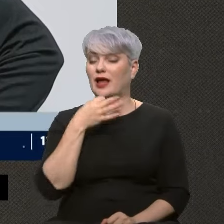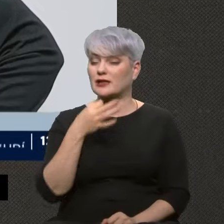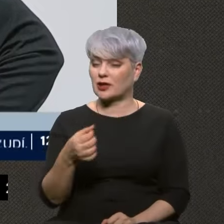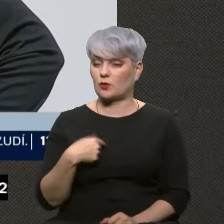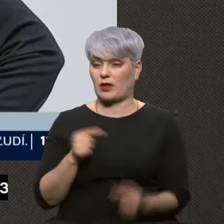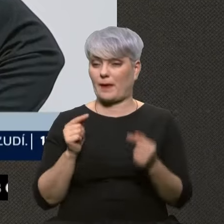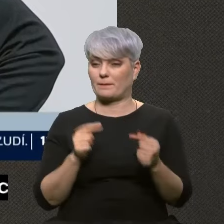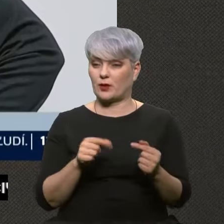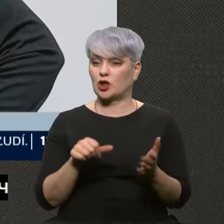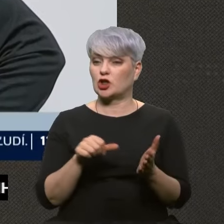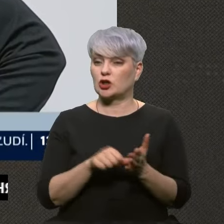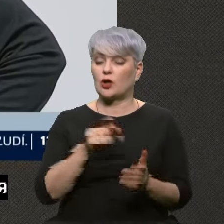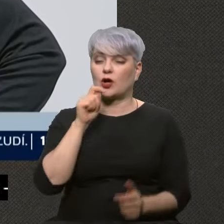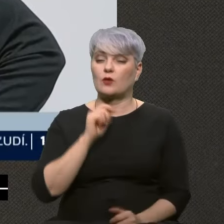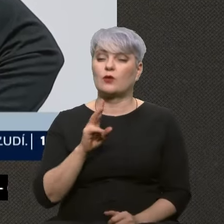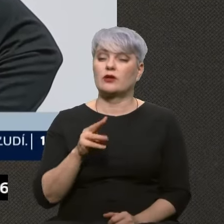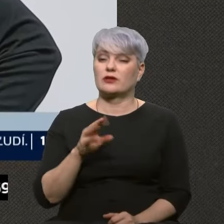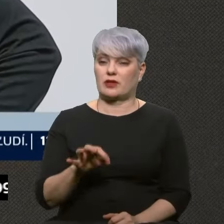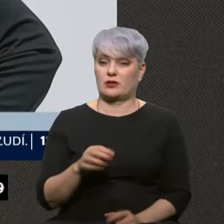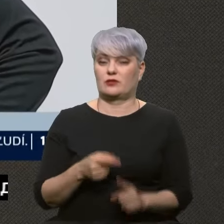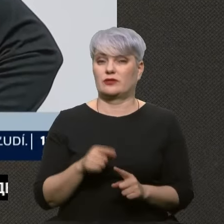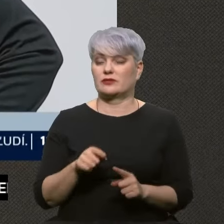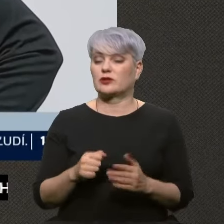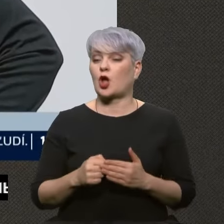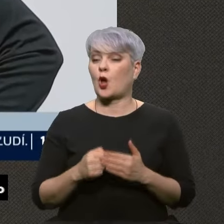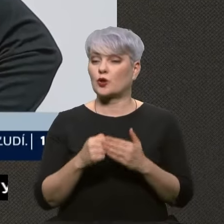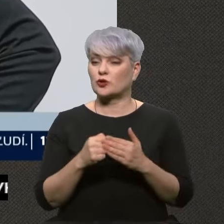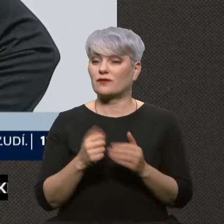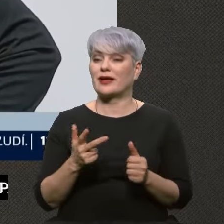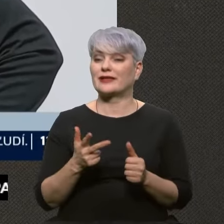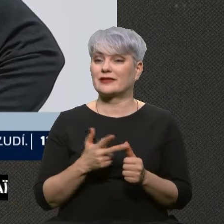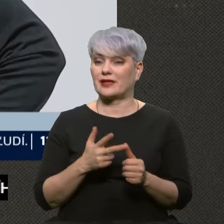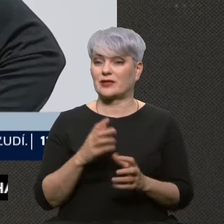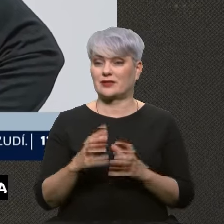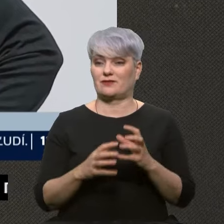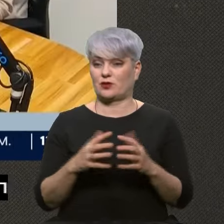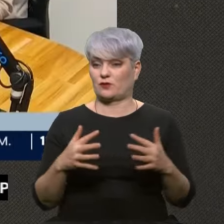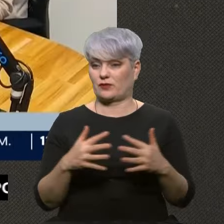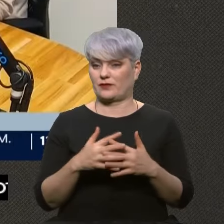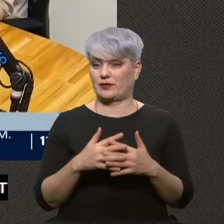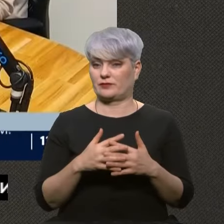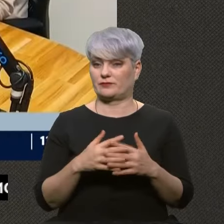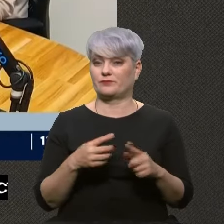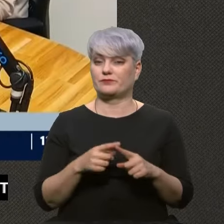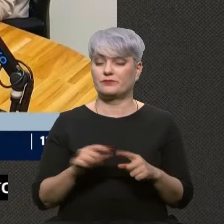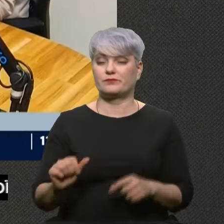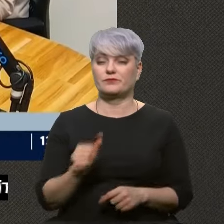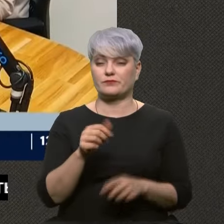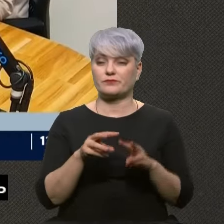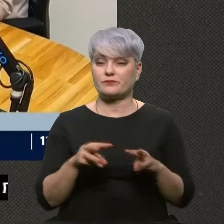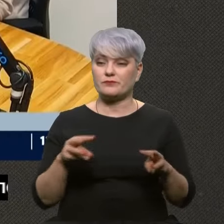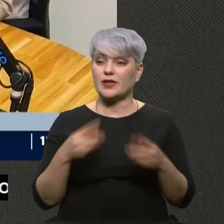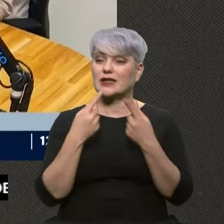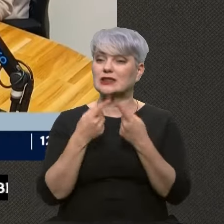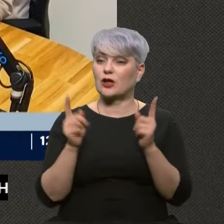я проти членства України в НАТО, тому що це якраз основа Третьої світової війни. Це прем'єр-міністр Словаччини